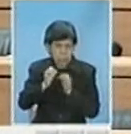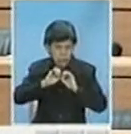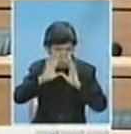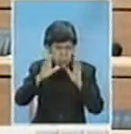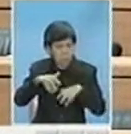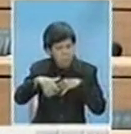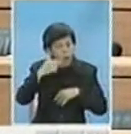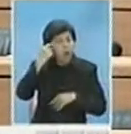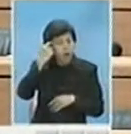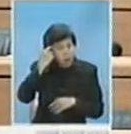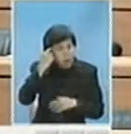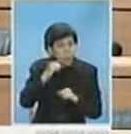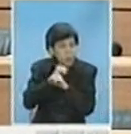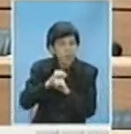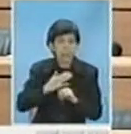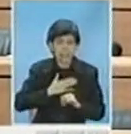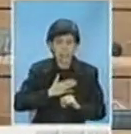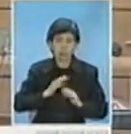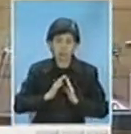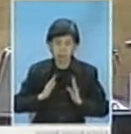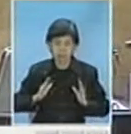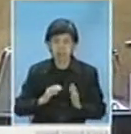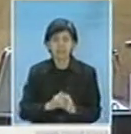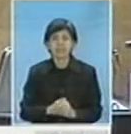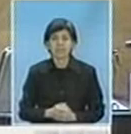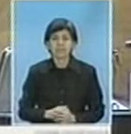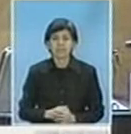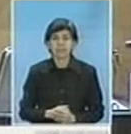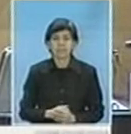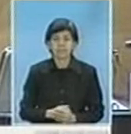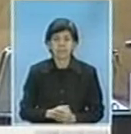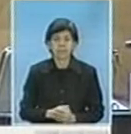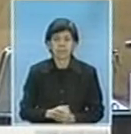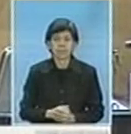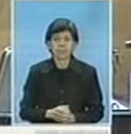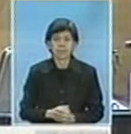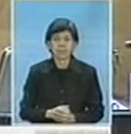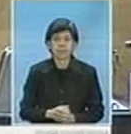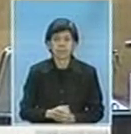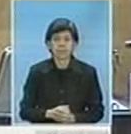ขามีความหวังหรือไม่ขอบพระคุณครับท่านประธานครับ ท่าน